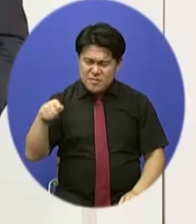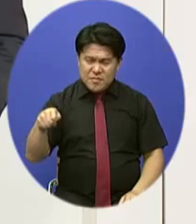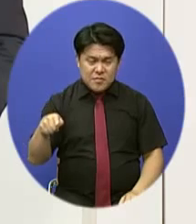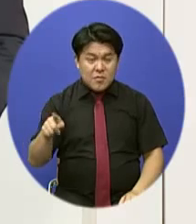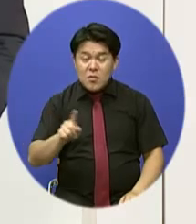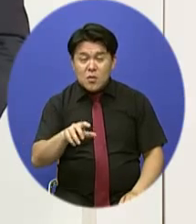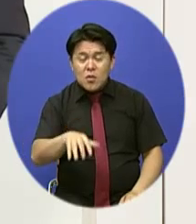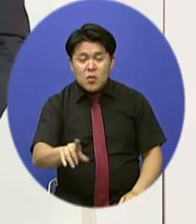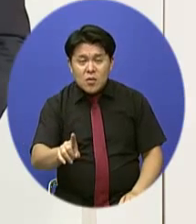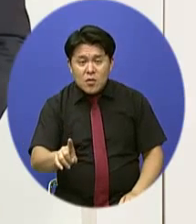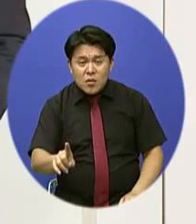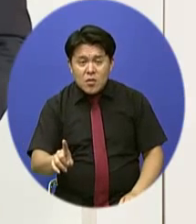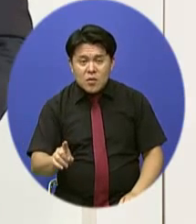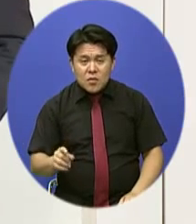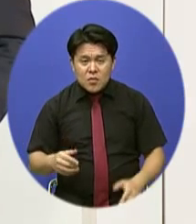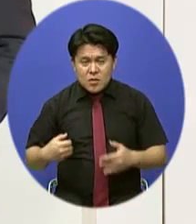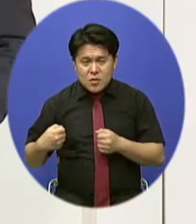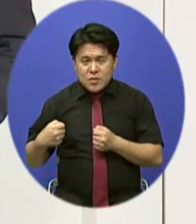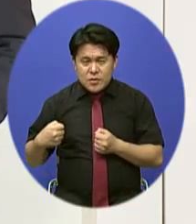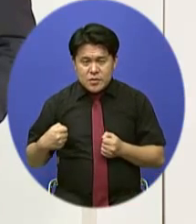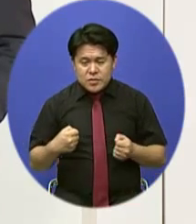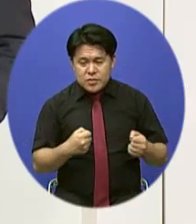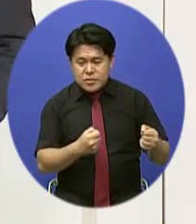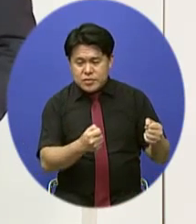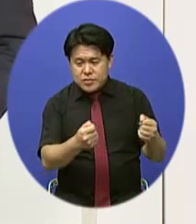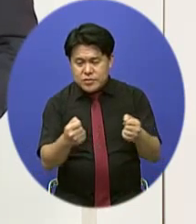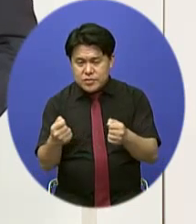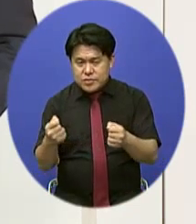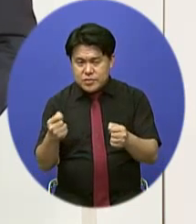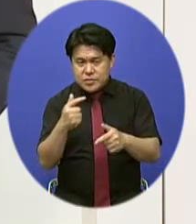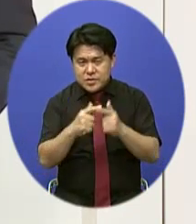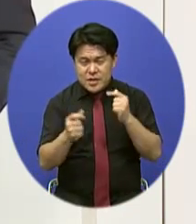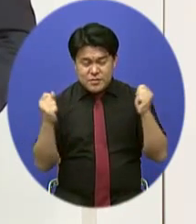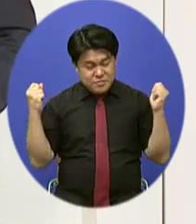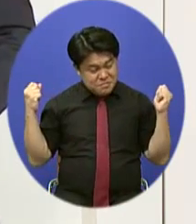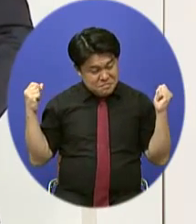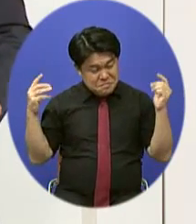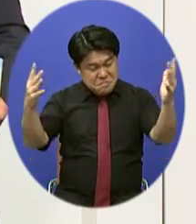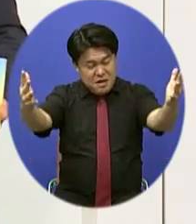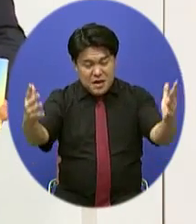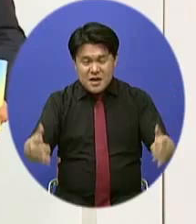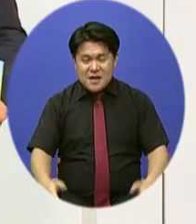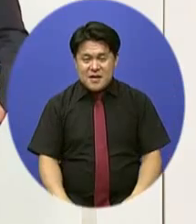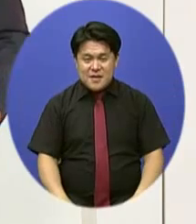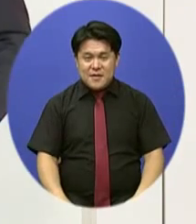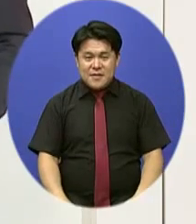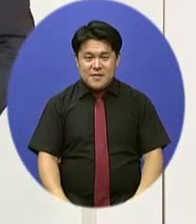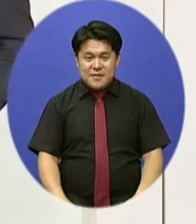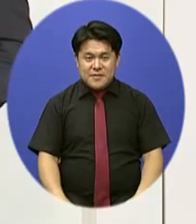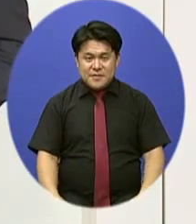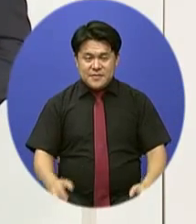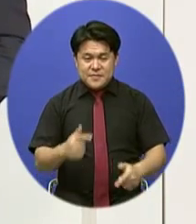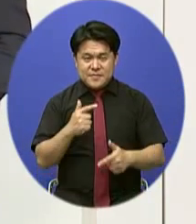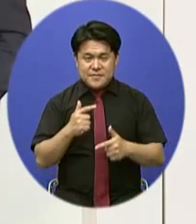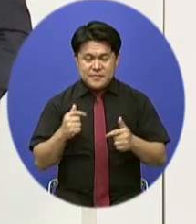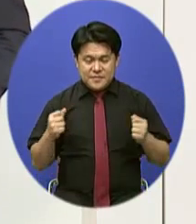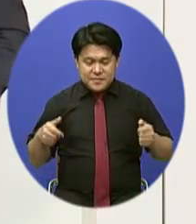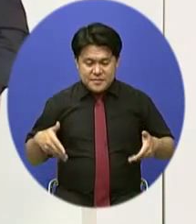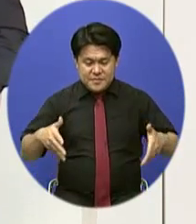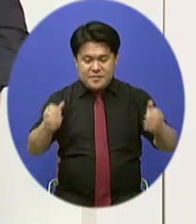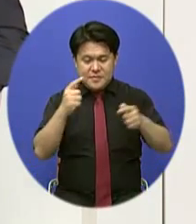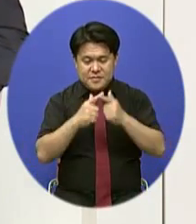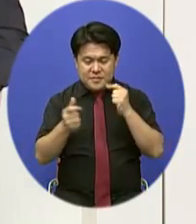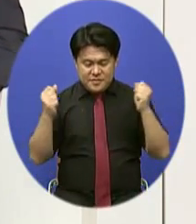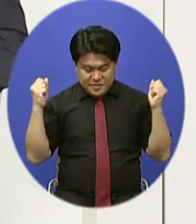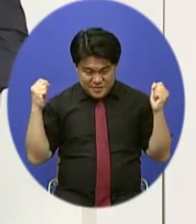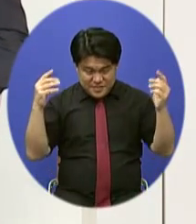쪽에? 차 이렇게 청주에 진입하면 나무가 똑같은 게 도로에 쫙 서 있는 예, 거. 양쪽에. 아,